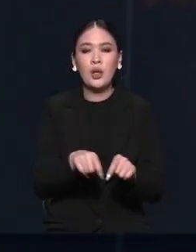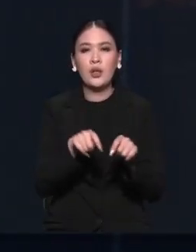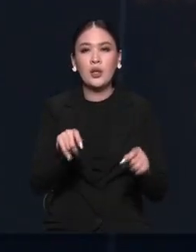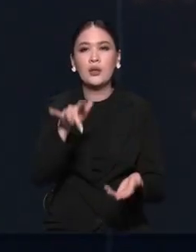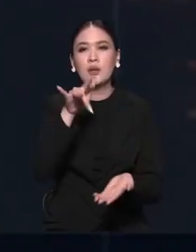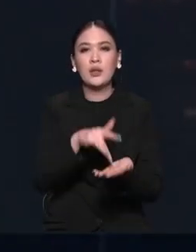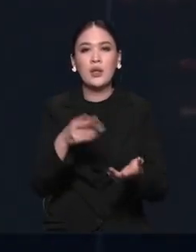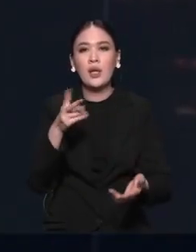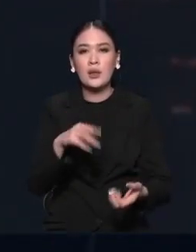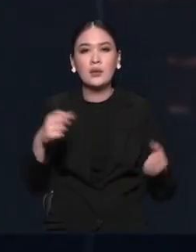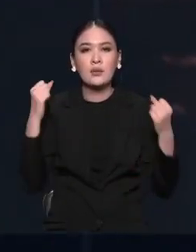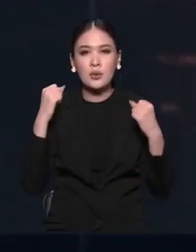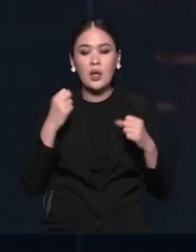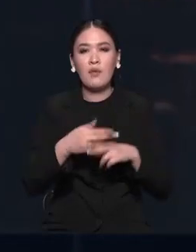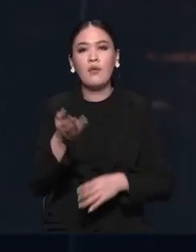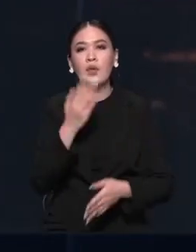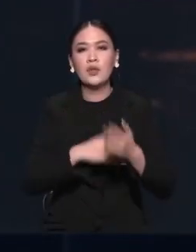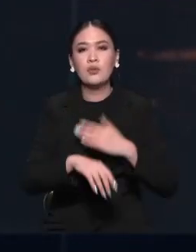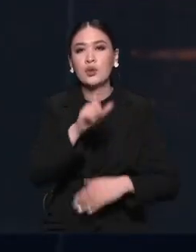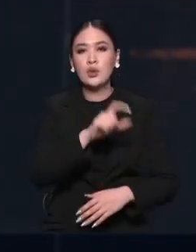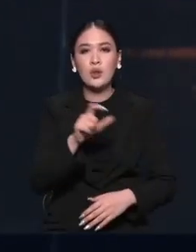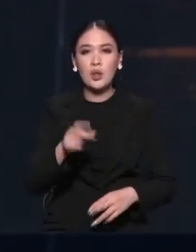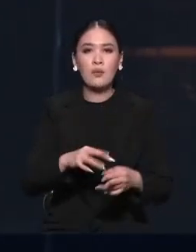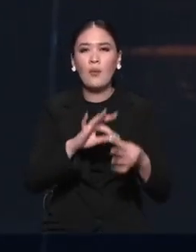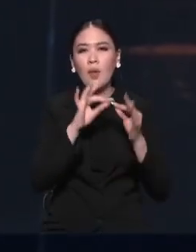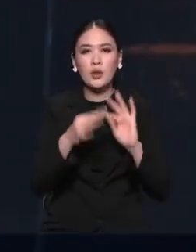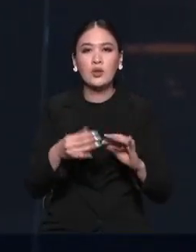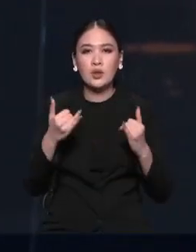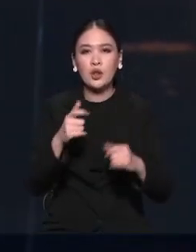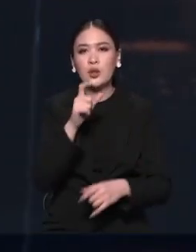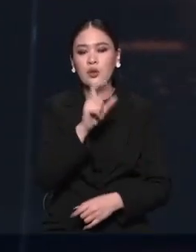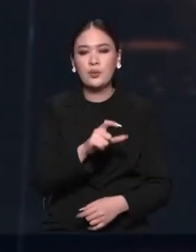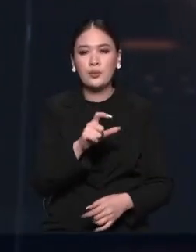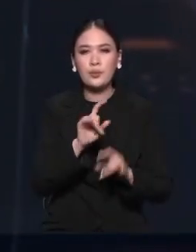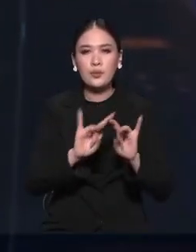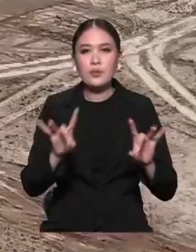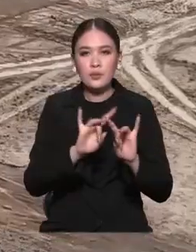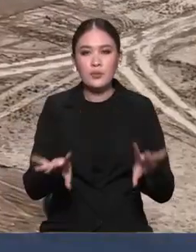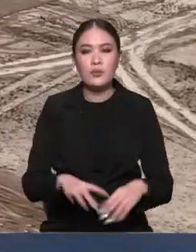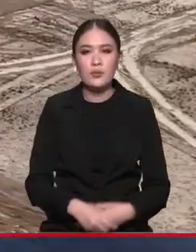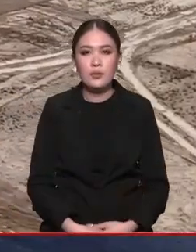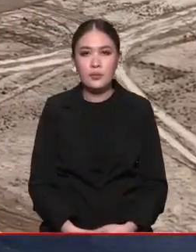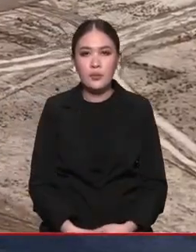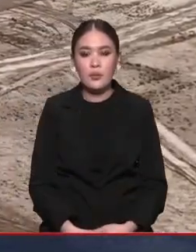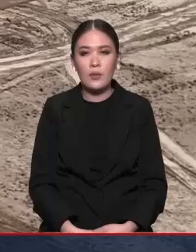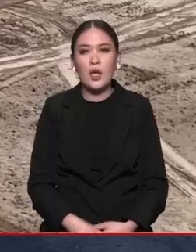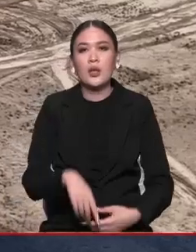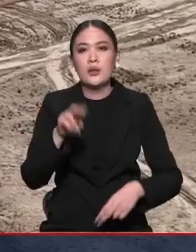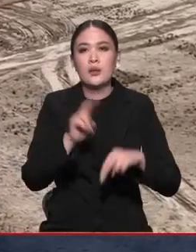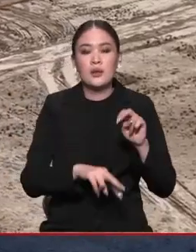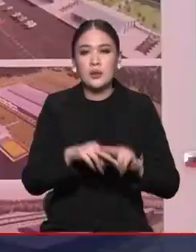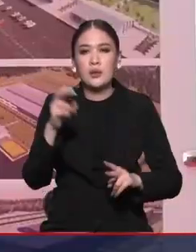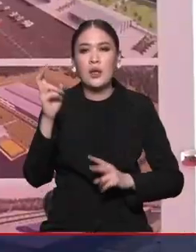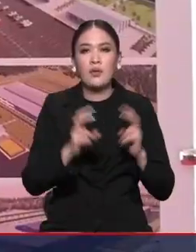центр для спортсменов с ограниченными возможностями. Все подробности у нашего корреспондента. Строительство завода